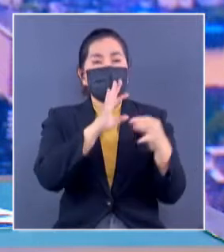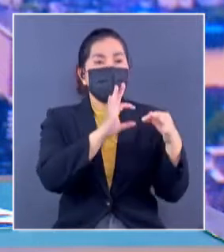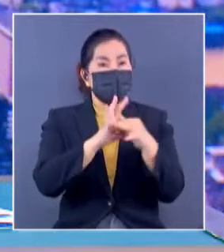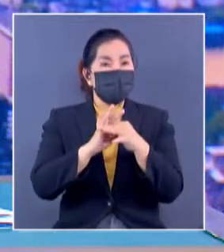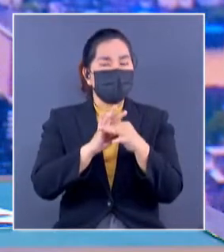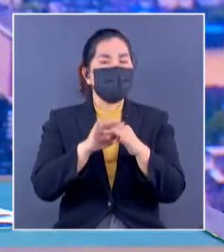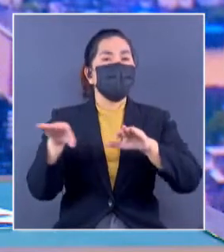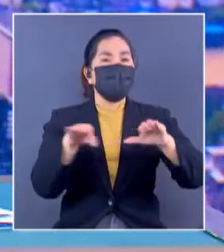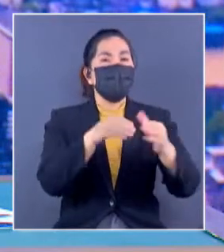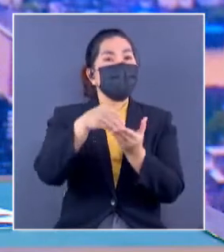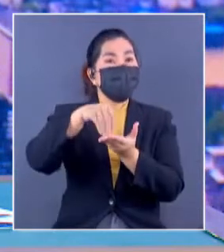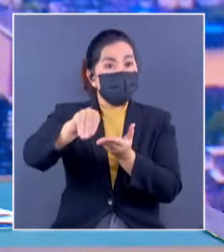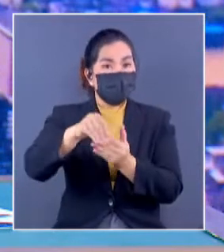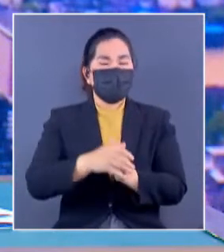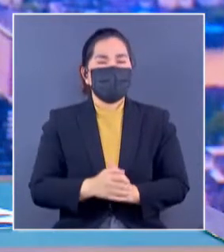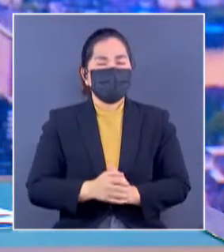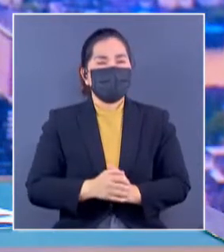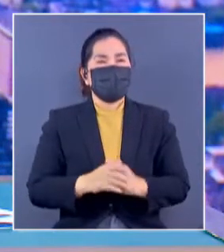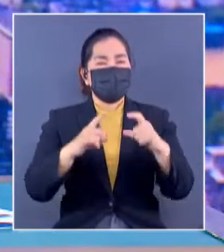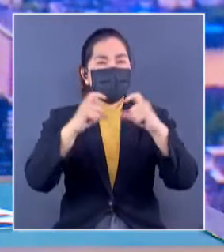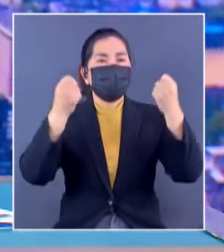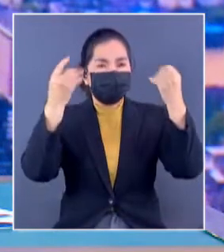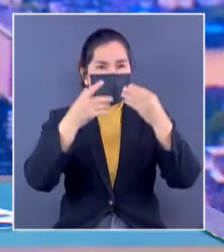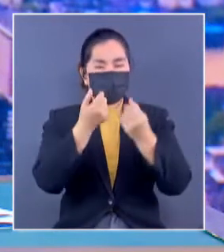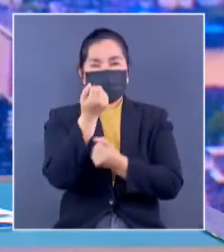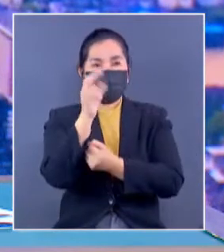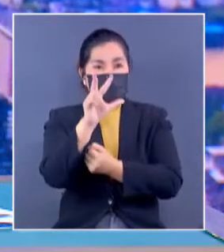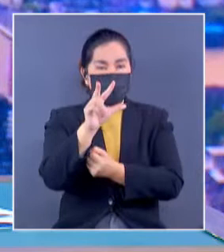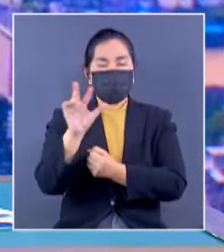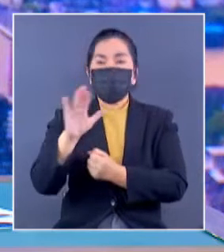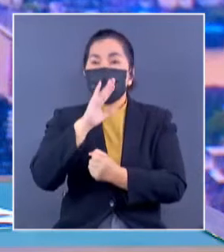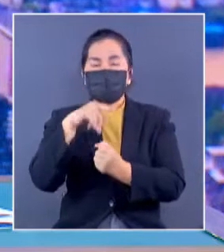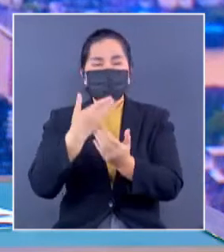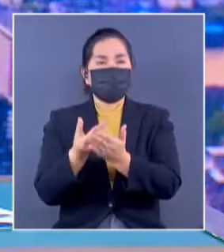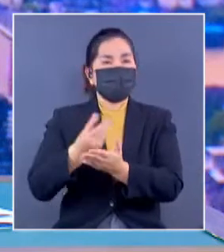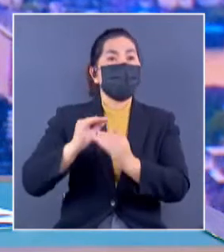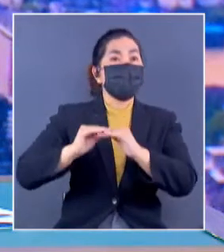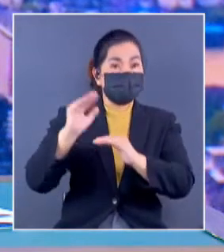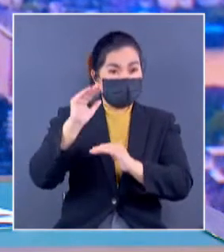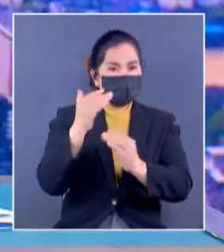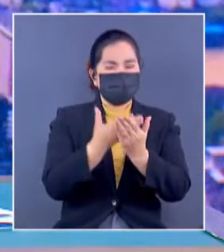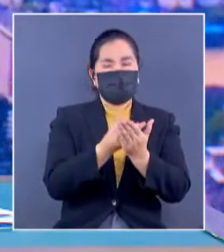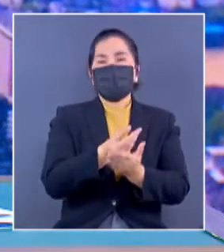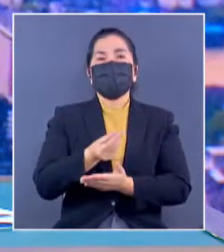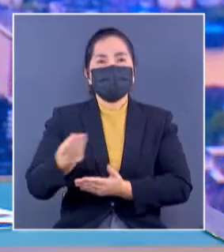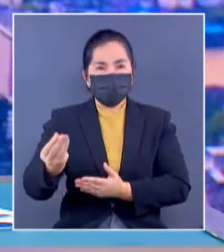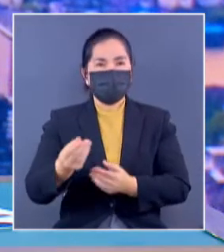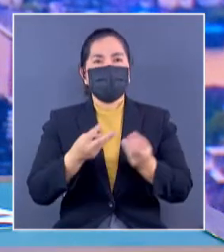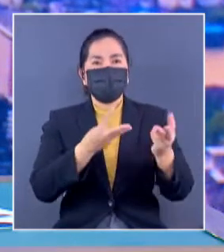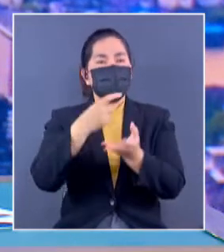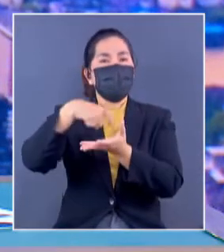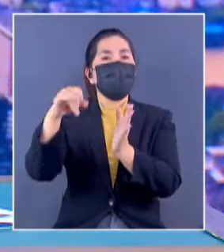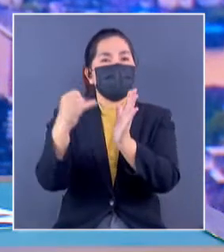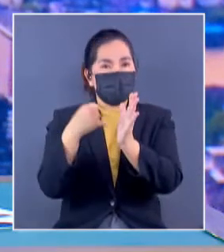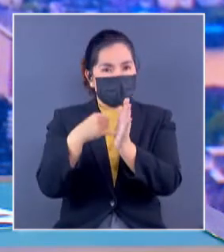ไว้กับพร้อมเพย์นะฮะเป็นพร้อมเพย์กับเลขบัตรประจำตัวประชาชนของท่านนะครับเพื่อเพิ่มความสะดวกแล้วก็ลดขั้นตอนในการ